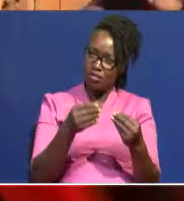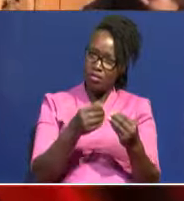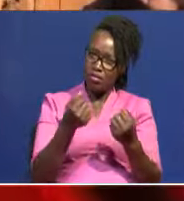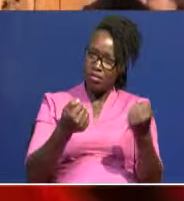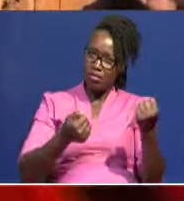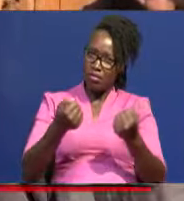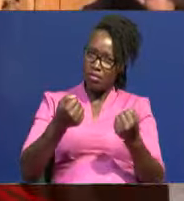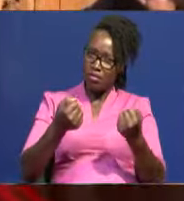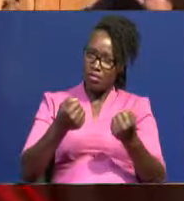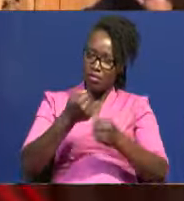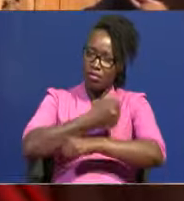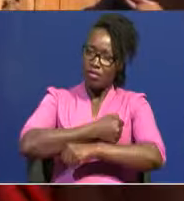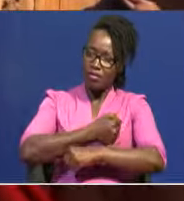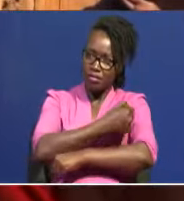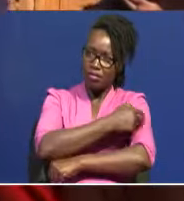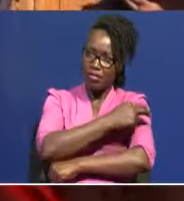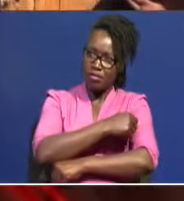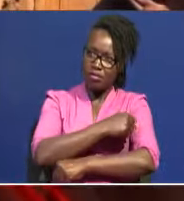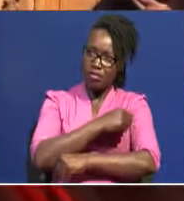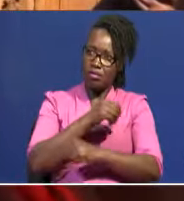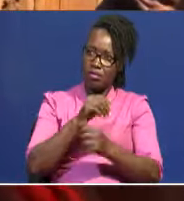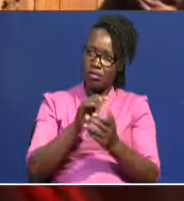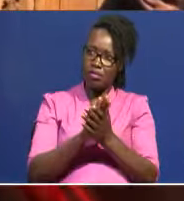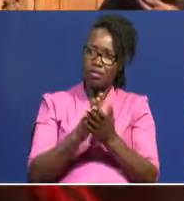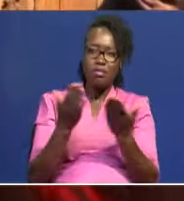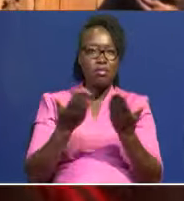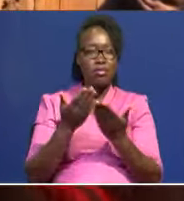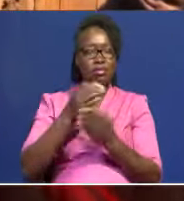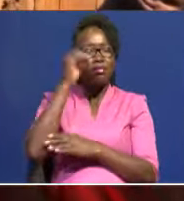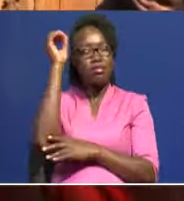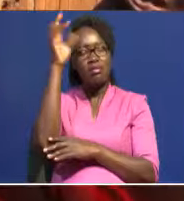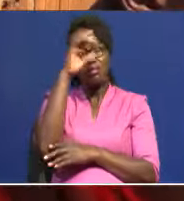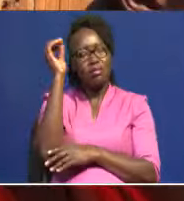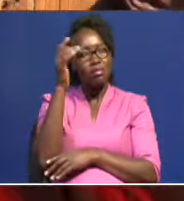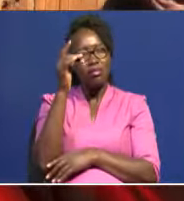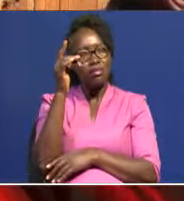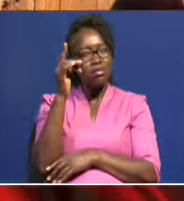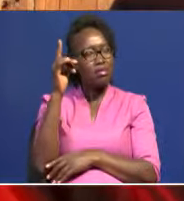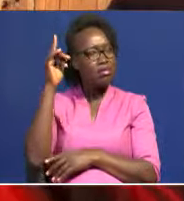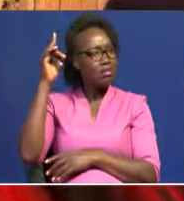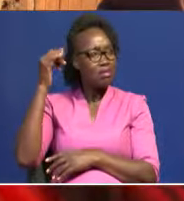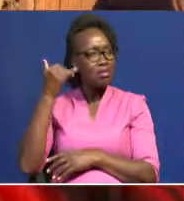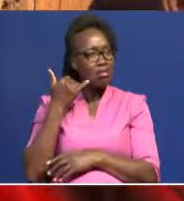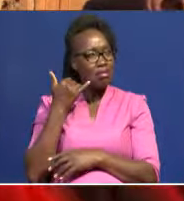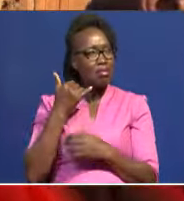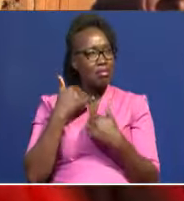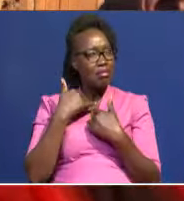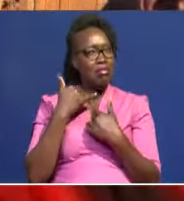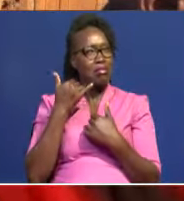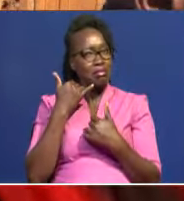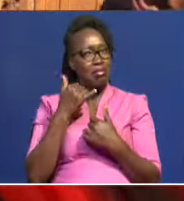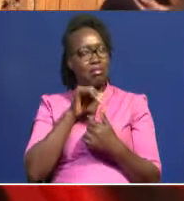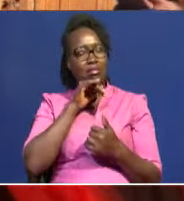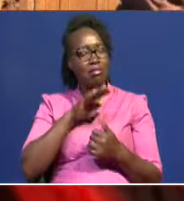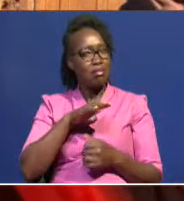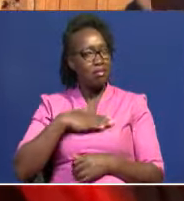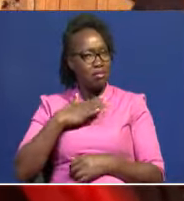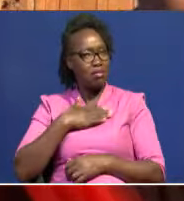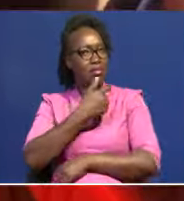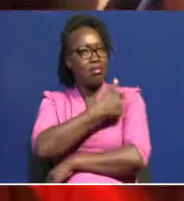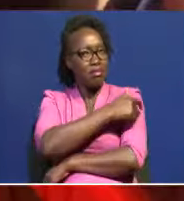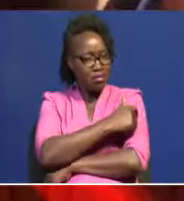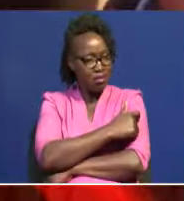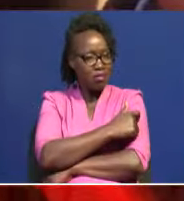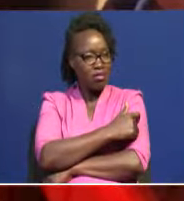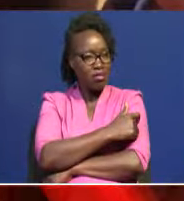gari ya shule hospitali, hata kama ni ya juu, hata kama ni ambulance. Hawana namba wanaweza piga ichukue mtoto hospitali ambayo inaweza